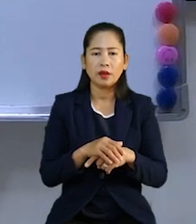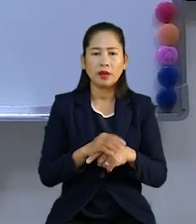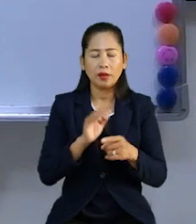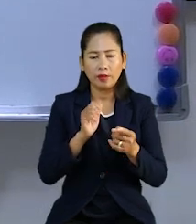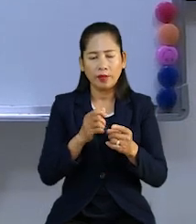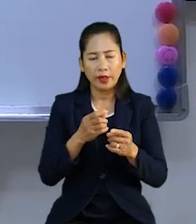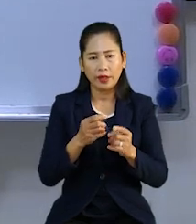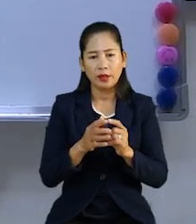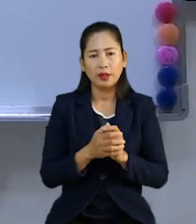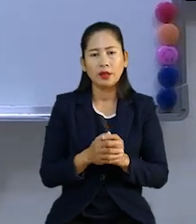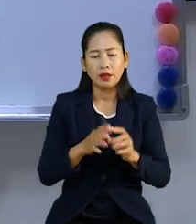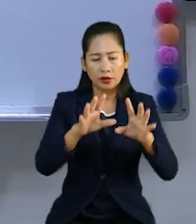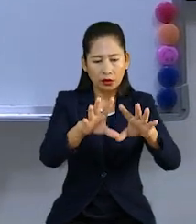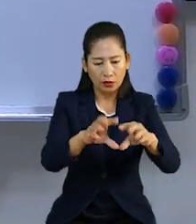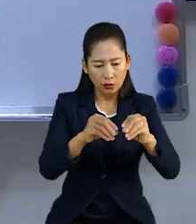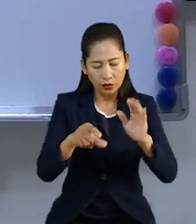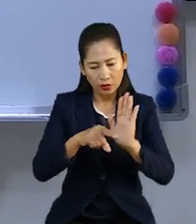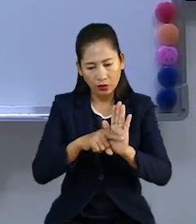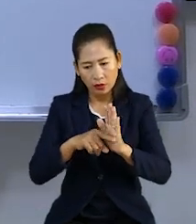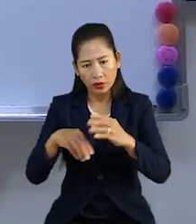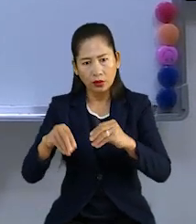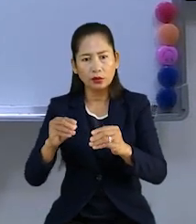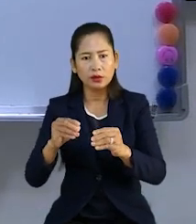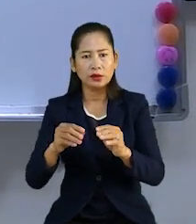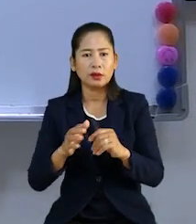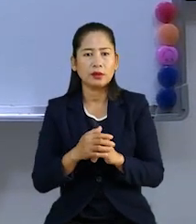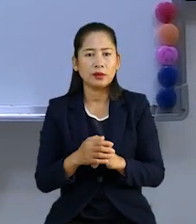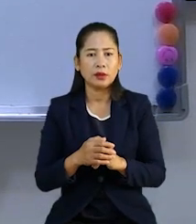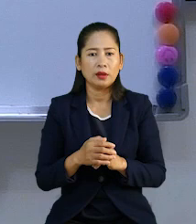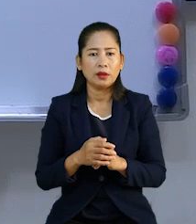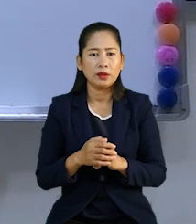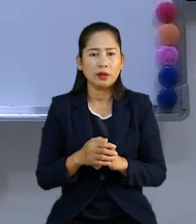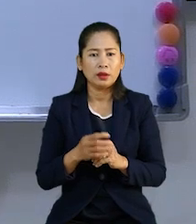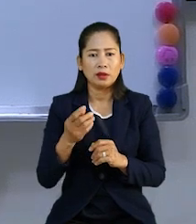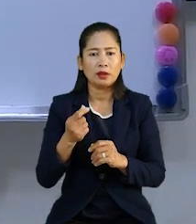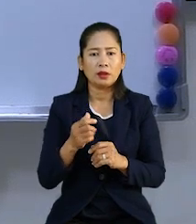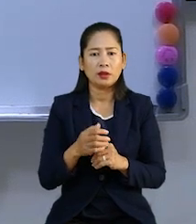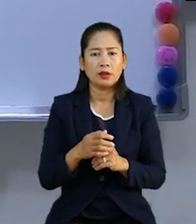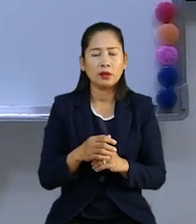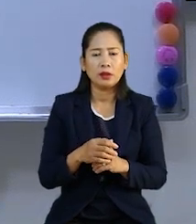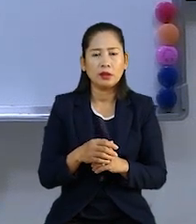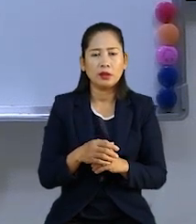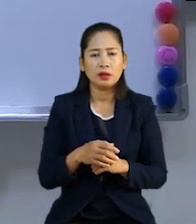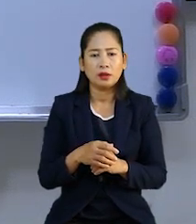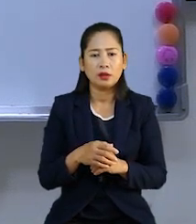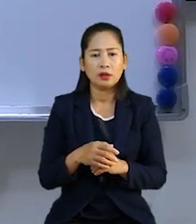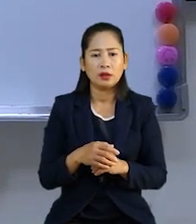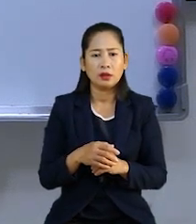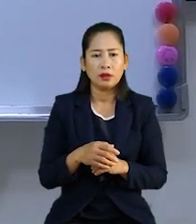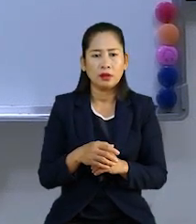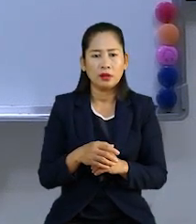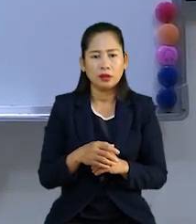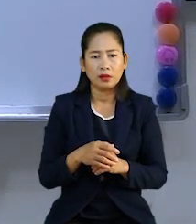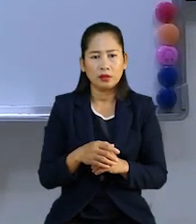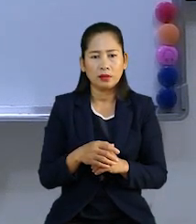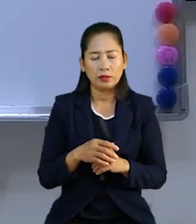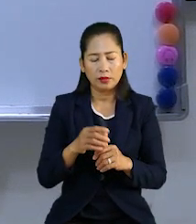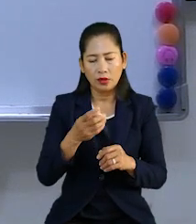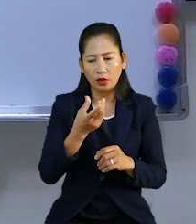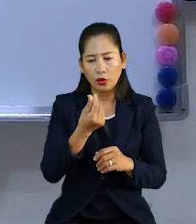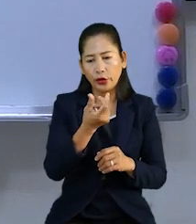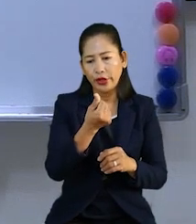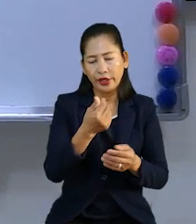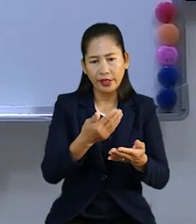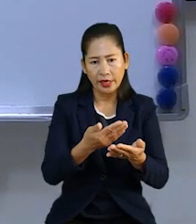nó phải để vô prạ từ tua từ đọt lại lụa từ chân chị ấy chà cái lại ní cứ chia prạ ạp